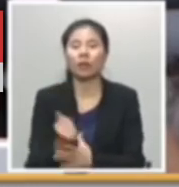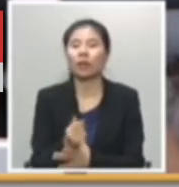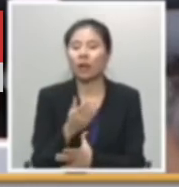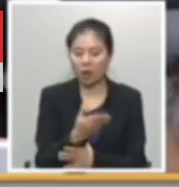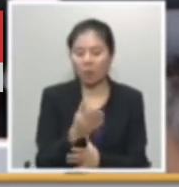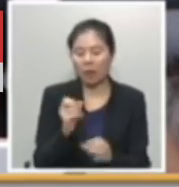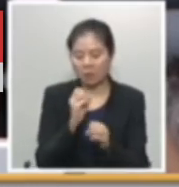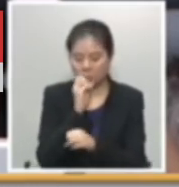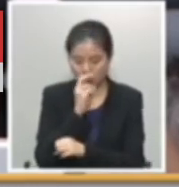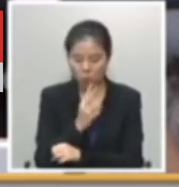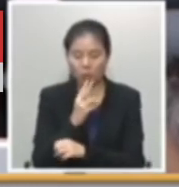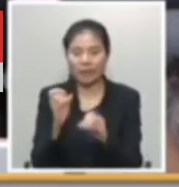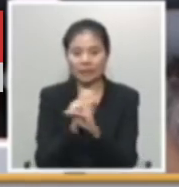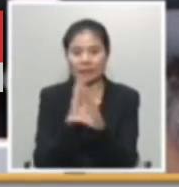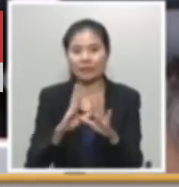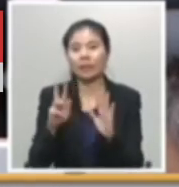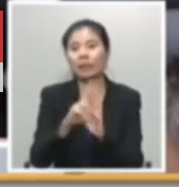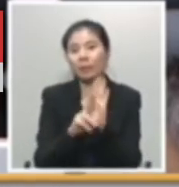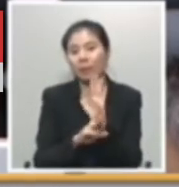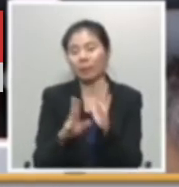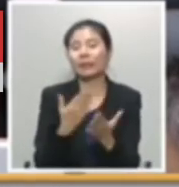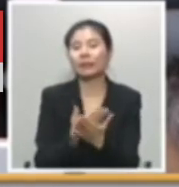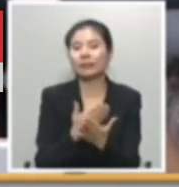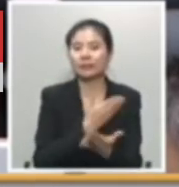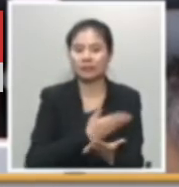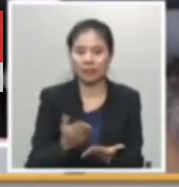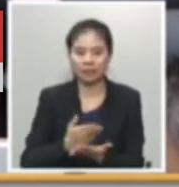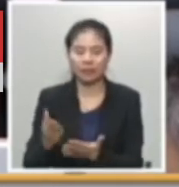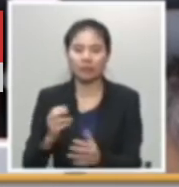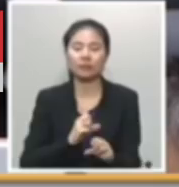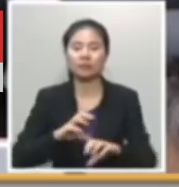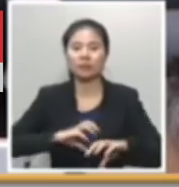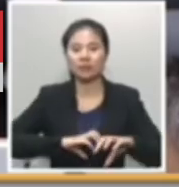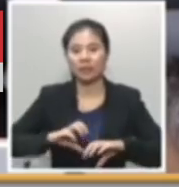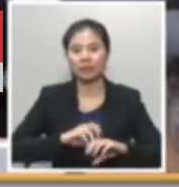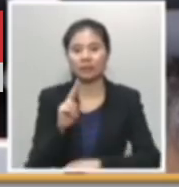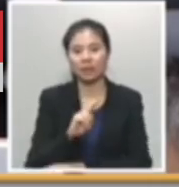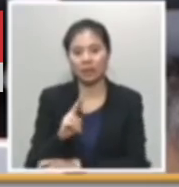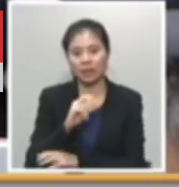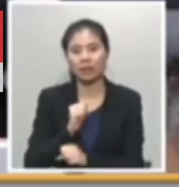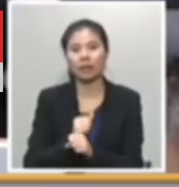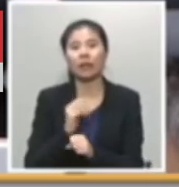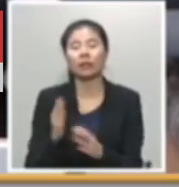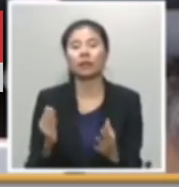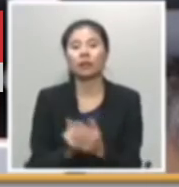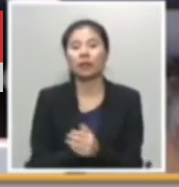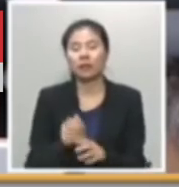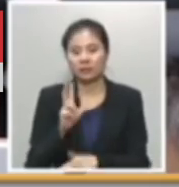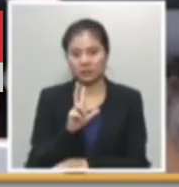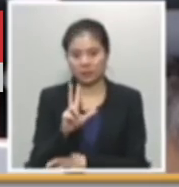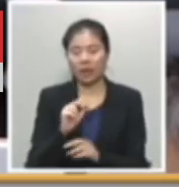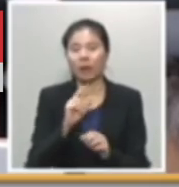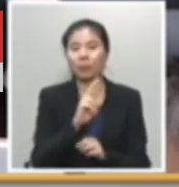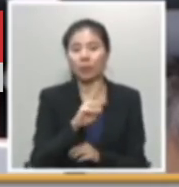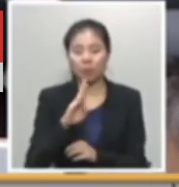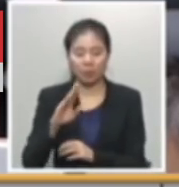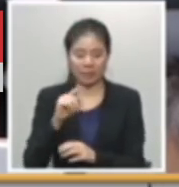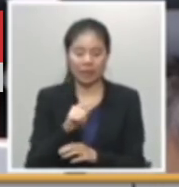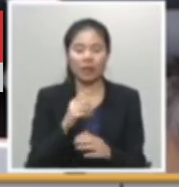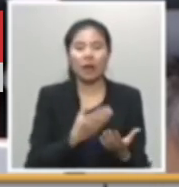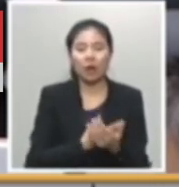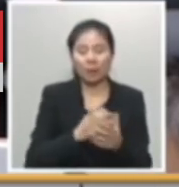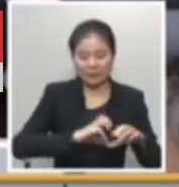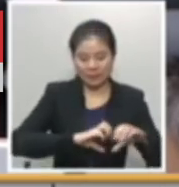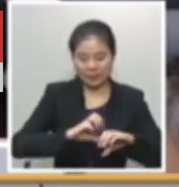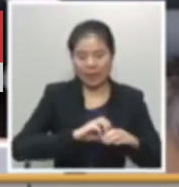2. ท่านมีระเบียบการใช้ยังไง 3. ผมอยากให้เอาเงินตัวนี้เข้ามาในระบบมาผ่านการพิจารณาจัดระบบ